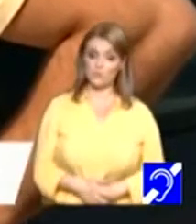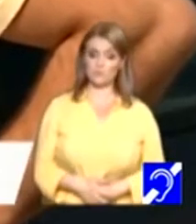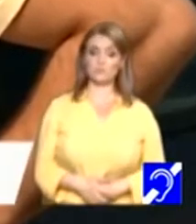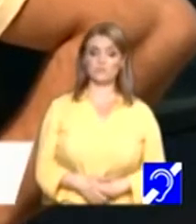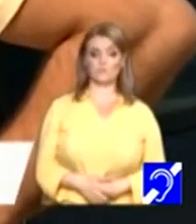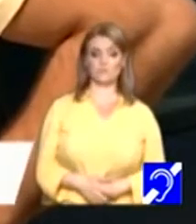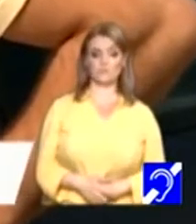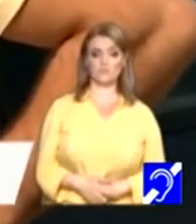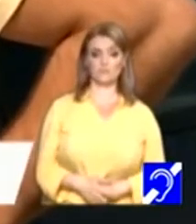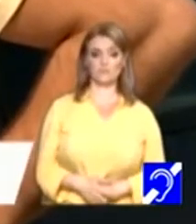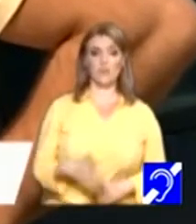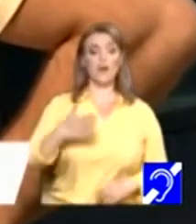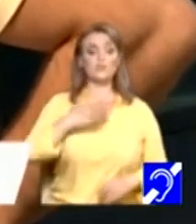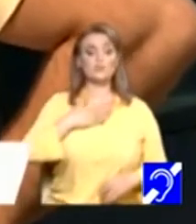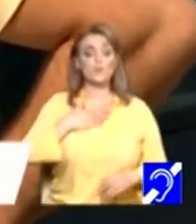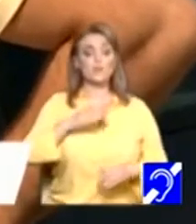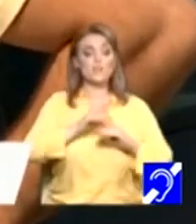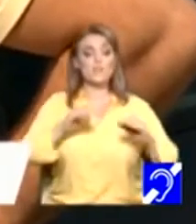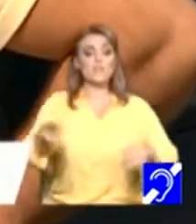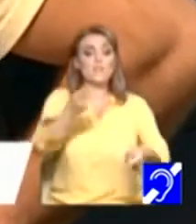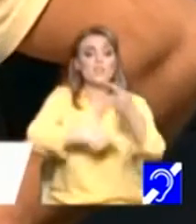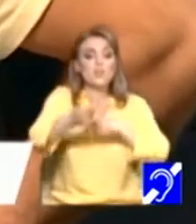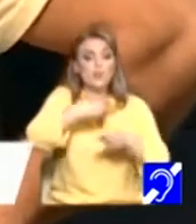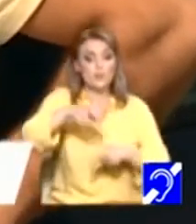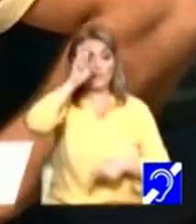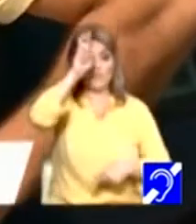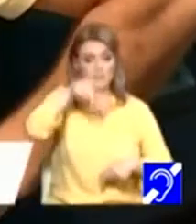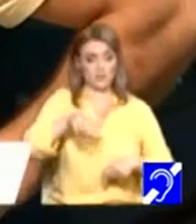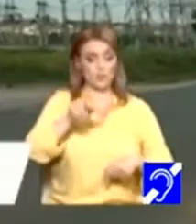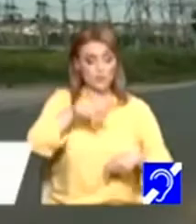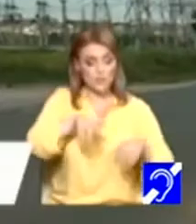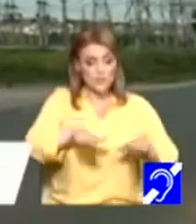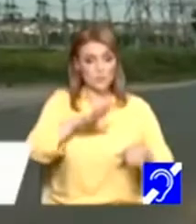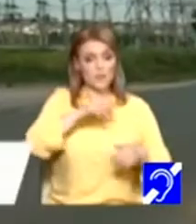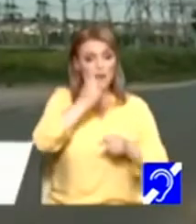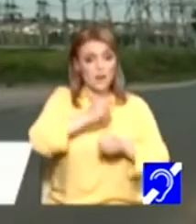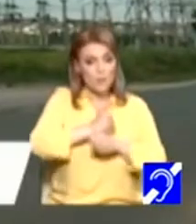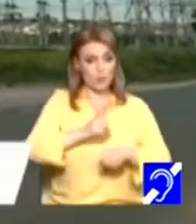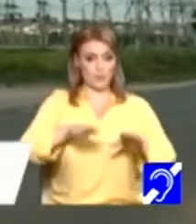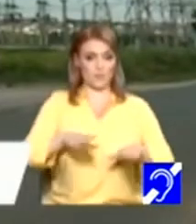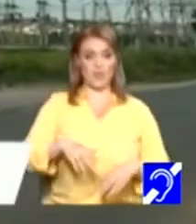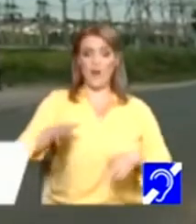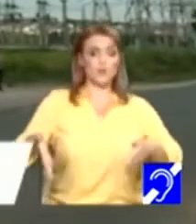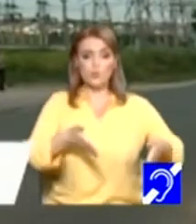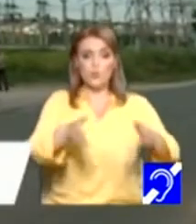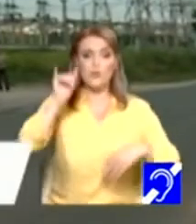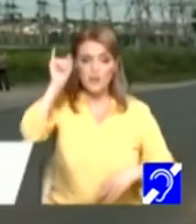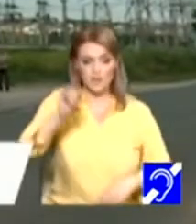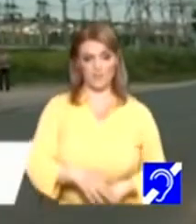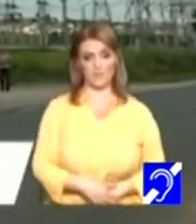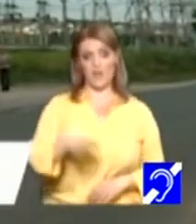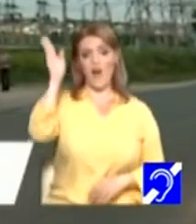întoarcă copiii și nepoții în țară principală, ia ca și să aibă locuri de muncă aici. Drumurile străle, apa nu-i